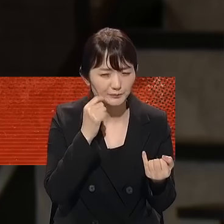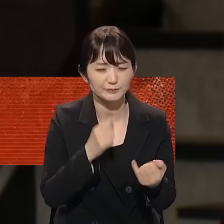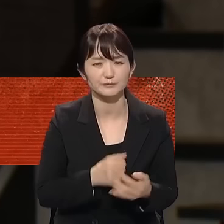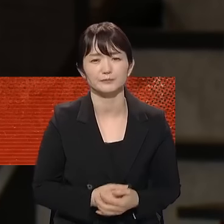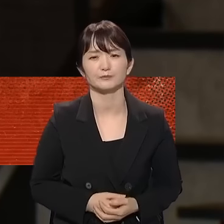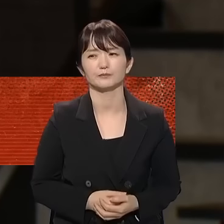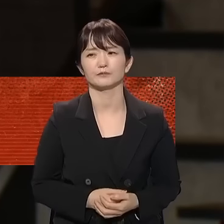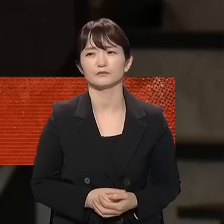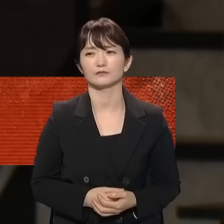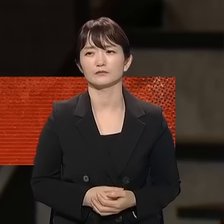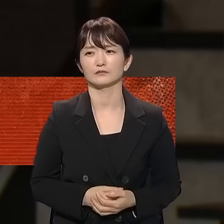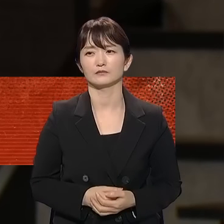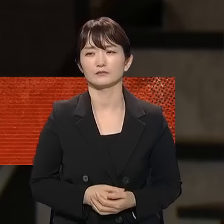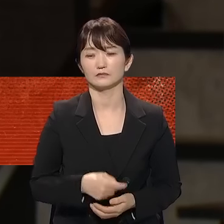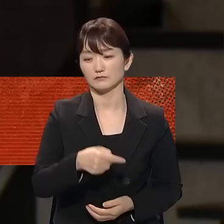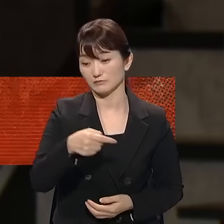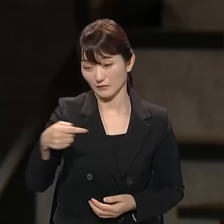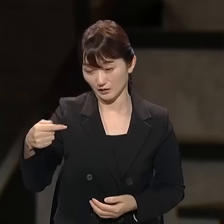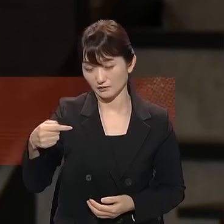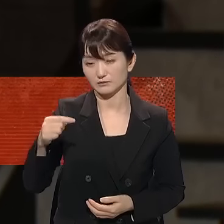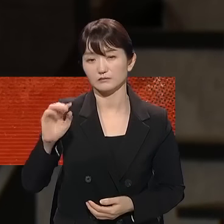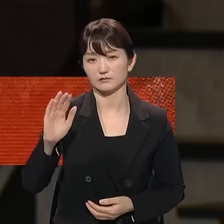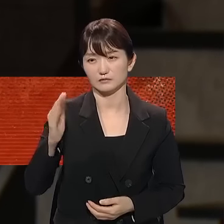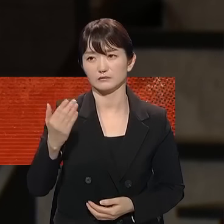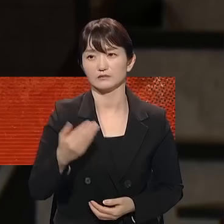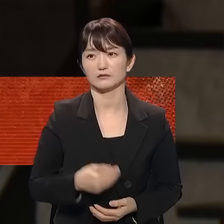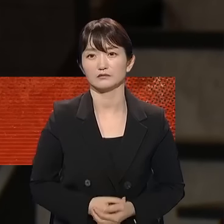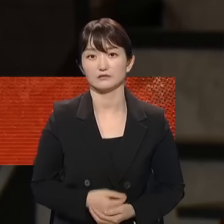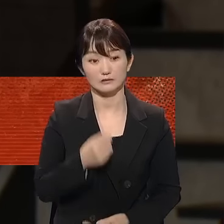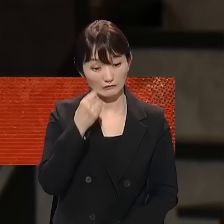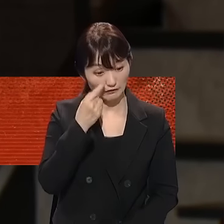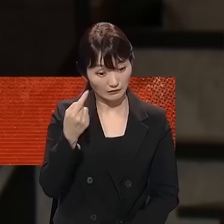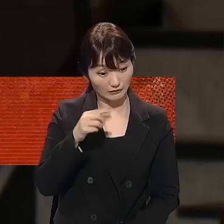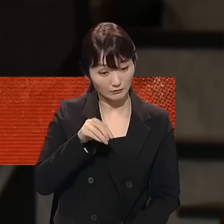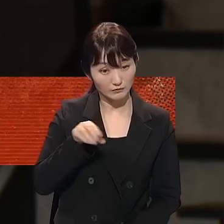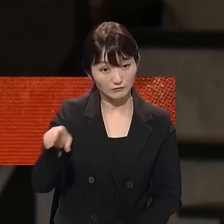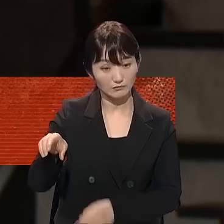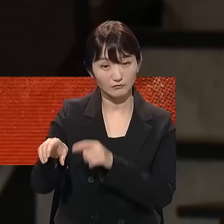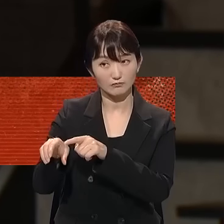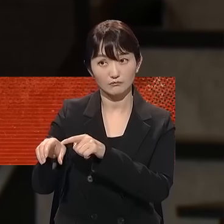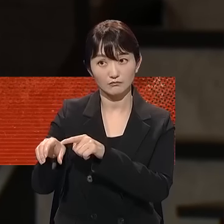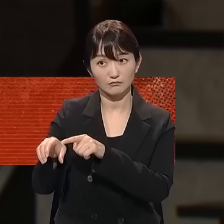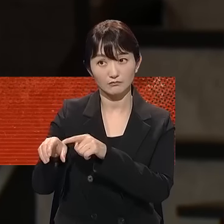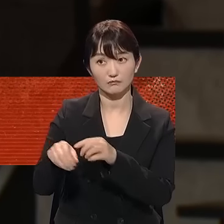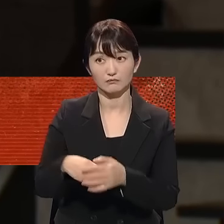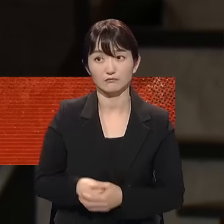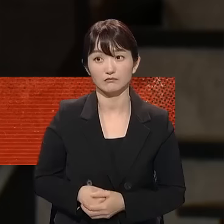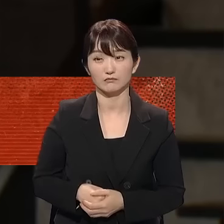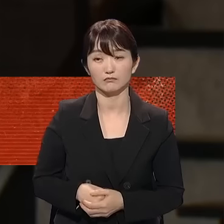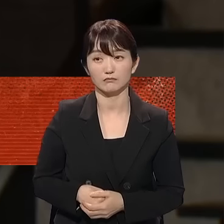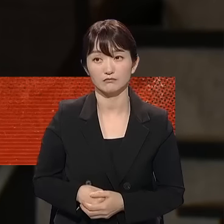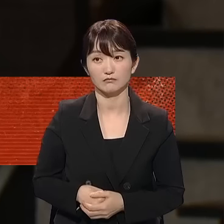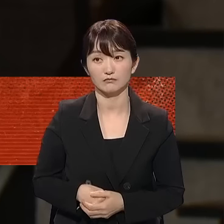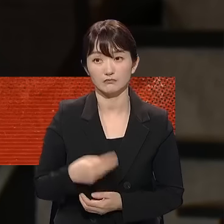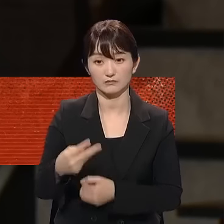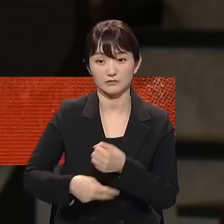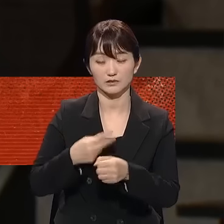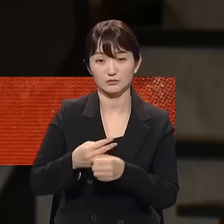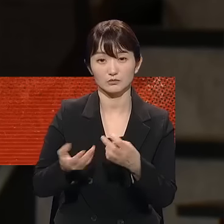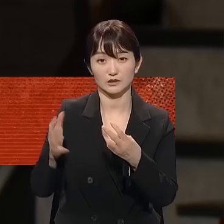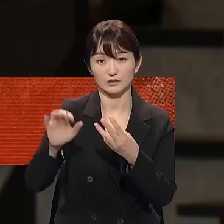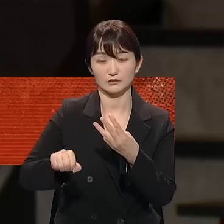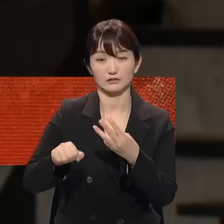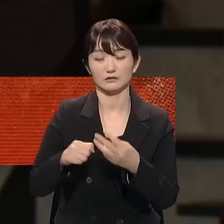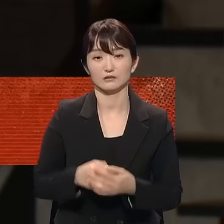거예요 그러면서 마이너스가 낫다라고 얘기를 했어요 한 달에 천만 원씩 줬는데 천만 원씩 좀 3만원 1천만 원 더 줬어요 2년 동안 3억